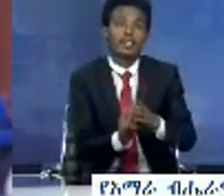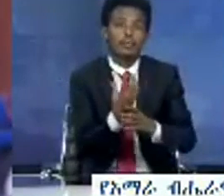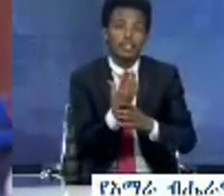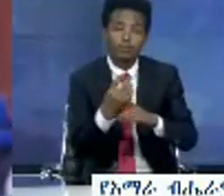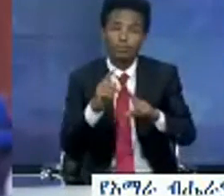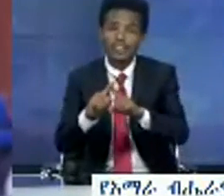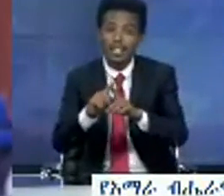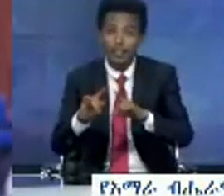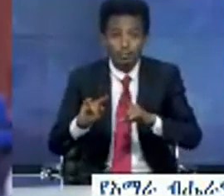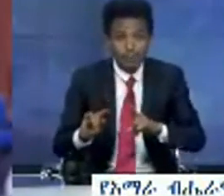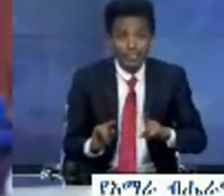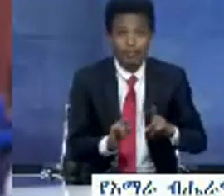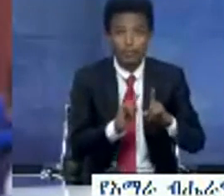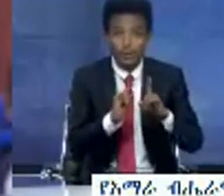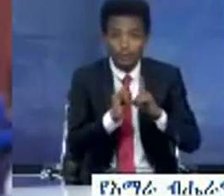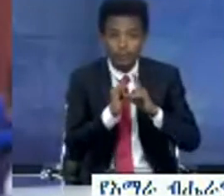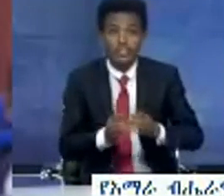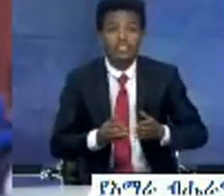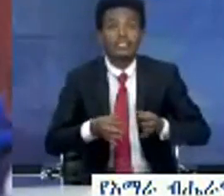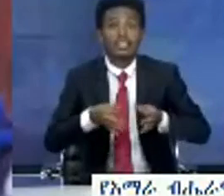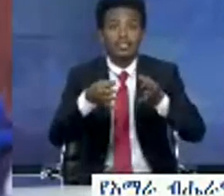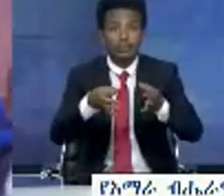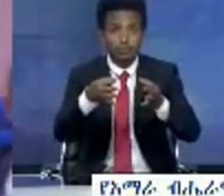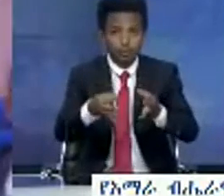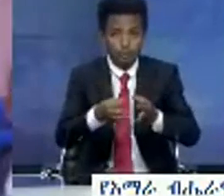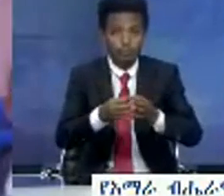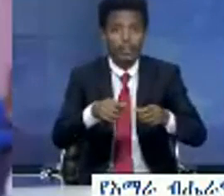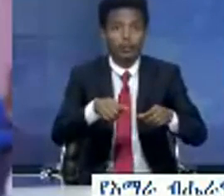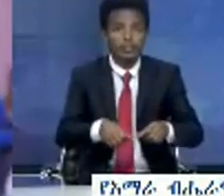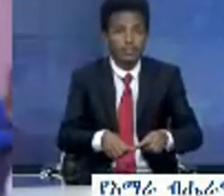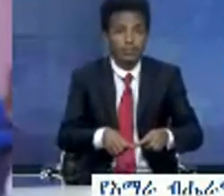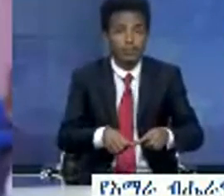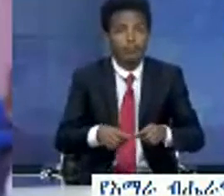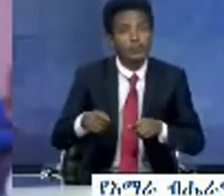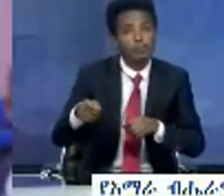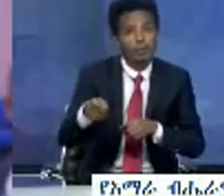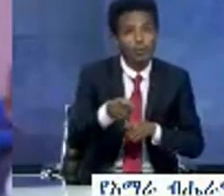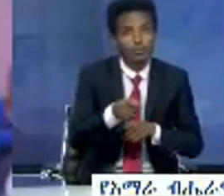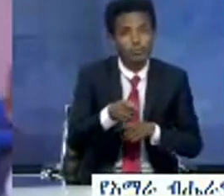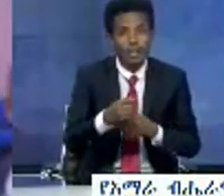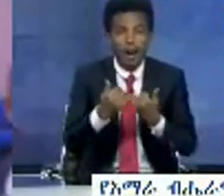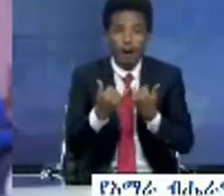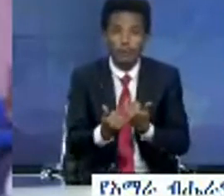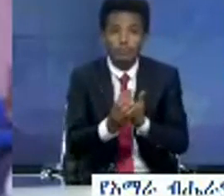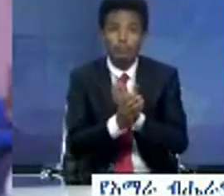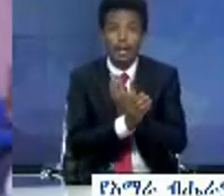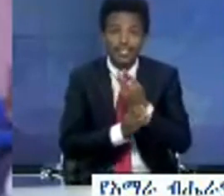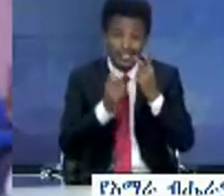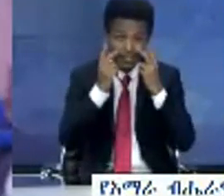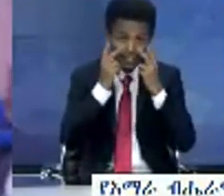በተለያዩ መንገዶችም ስታቀርቡና ስታሰርጹ ቆይታችኋል። በመሆኑም አሁን በሀገራችን ለታየው